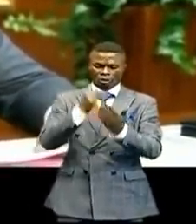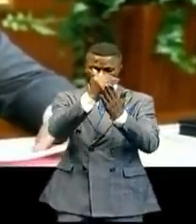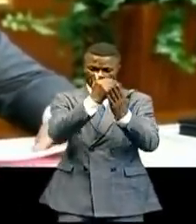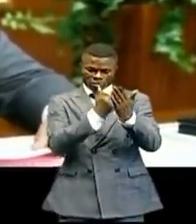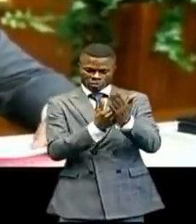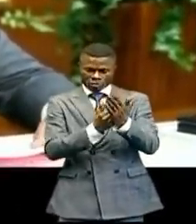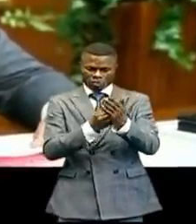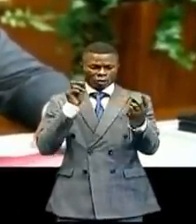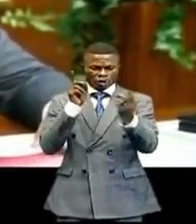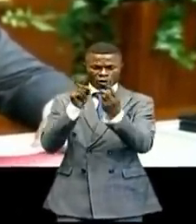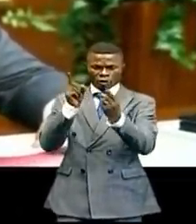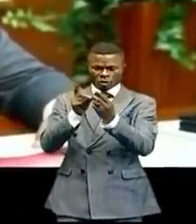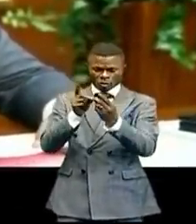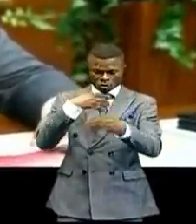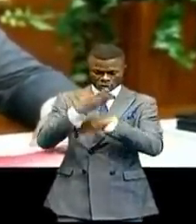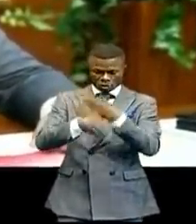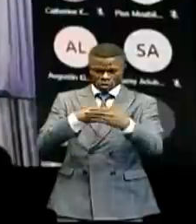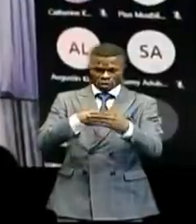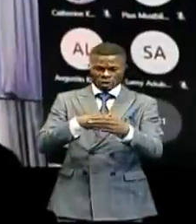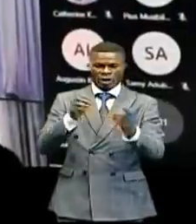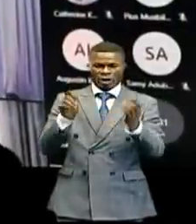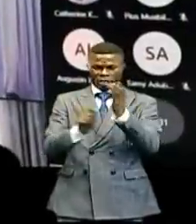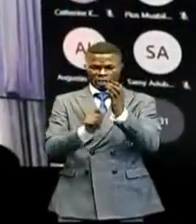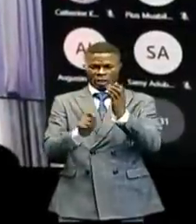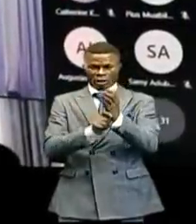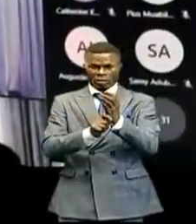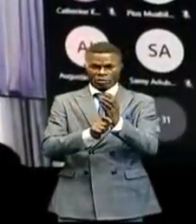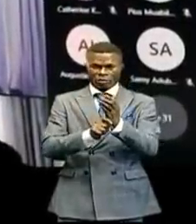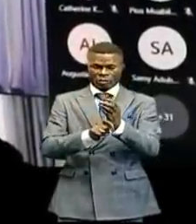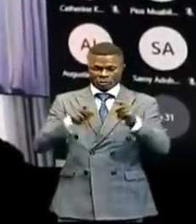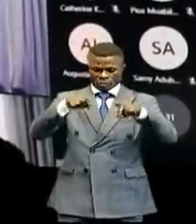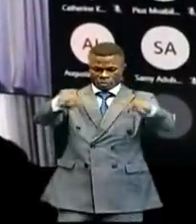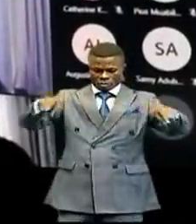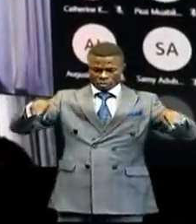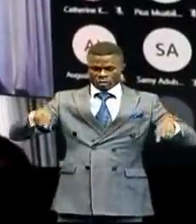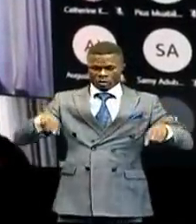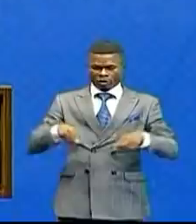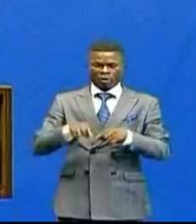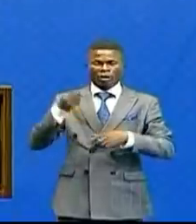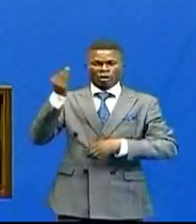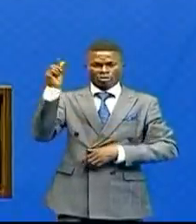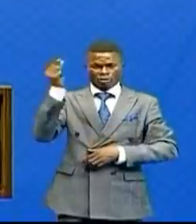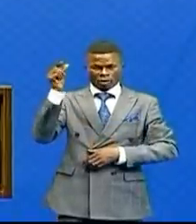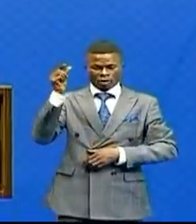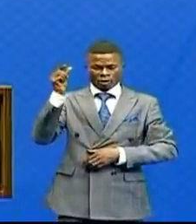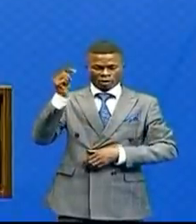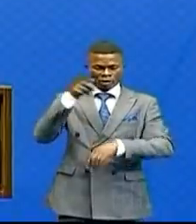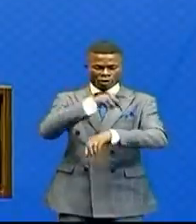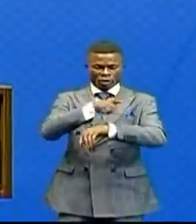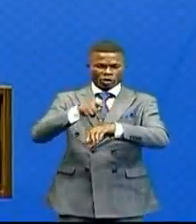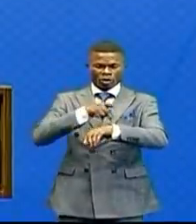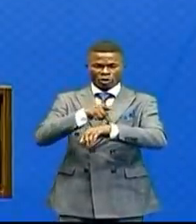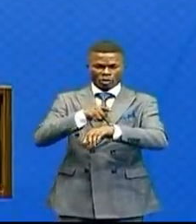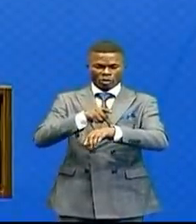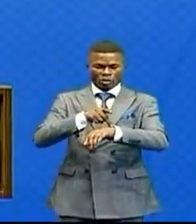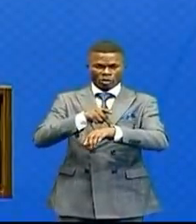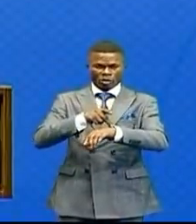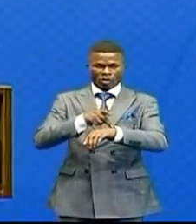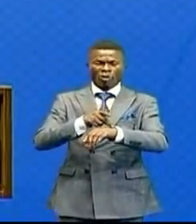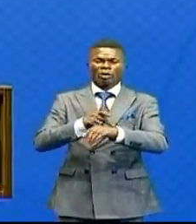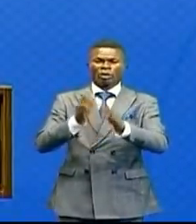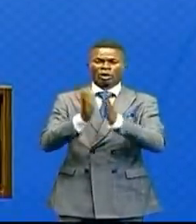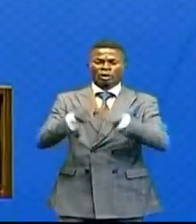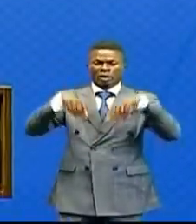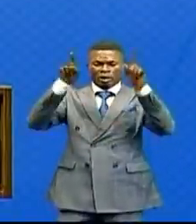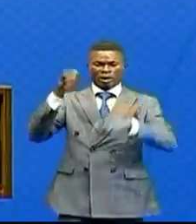du consultant chargé de réaliser l'audit technique de la carte cadastrale du cadastre minier sur une période prenant en compte ces 10